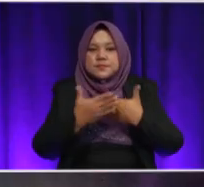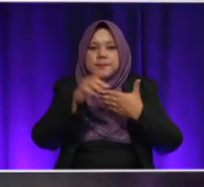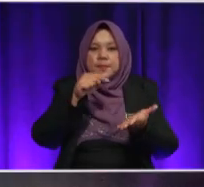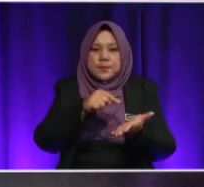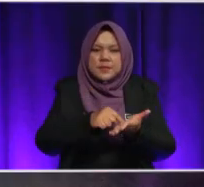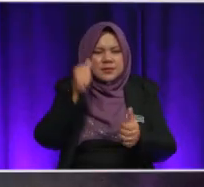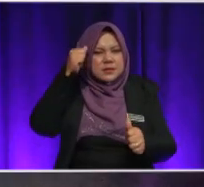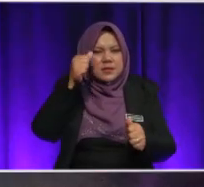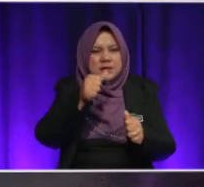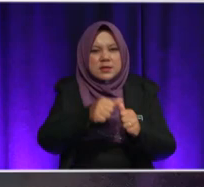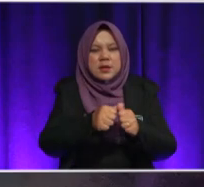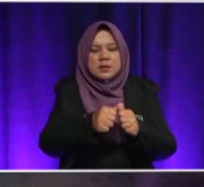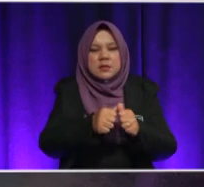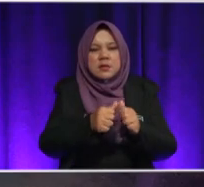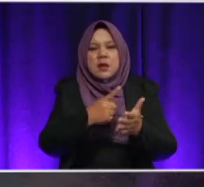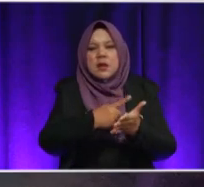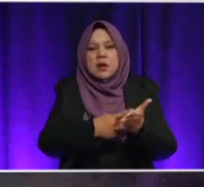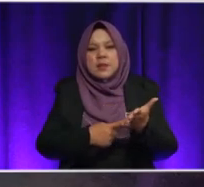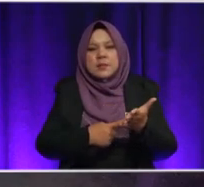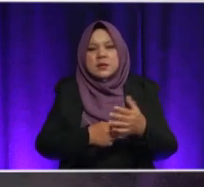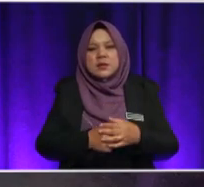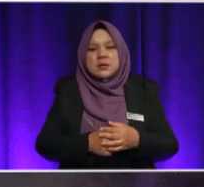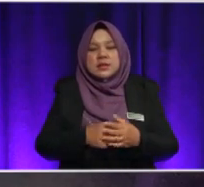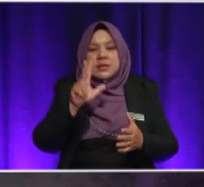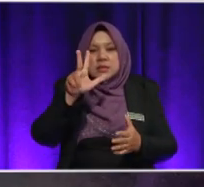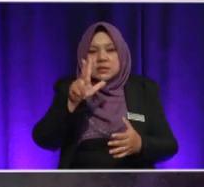Apakah tips-tips